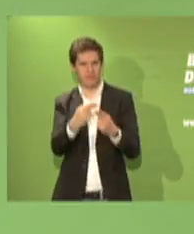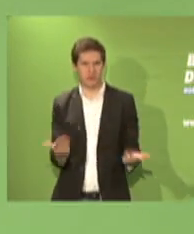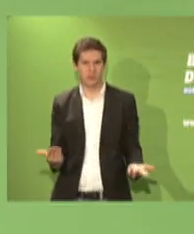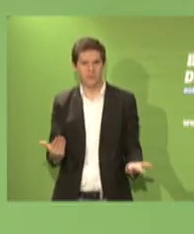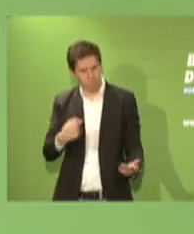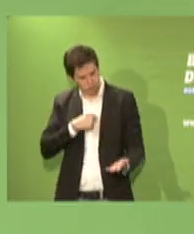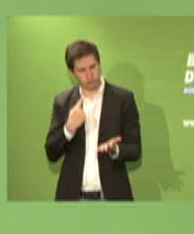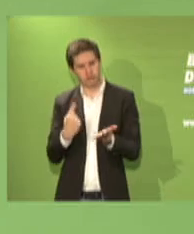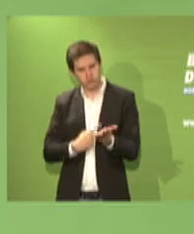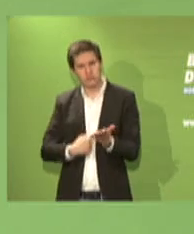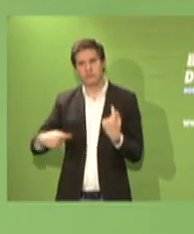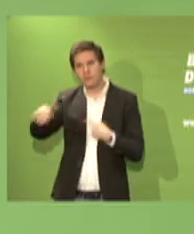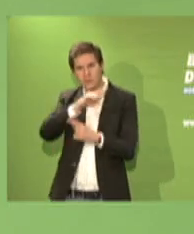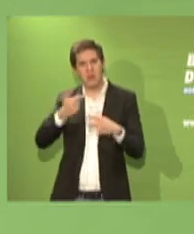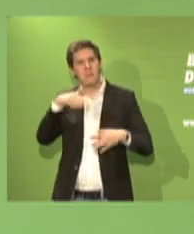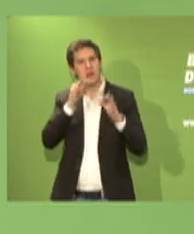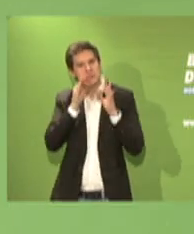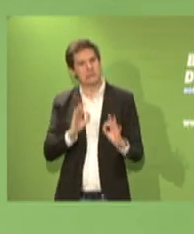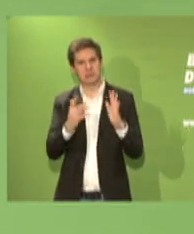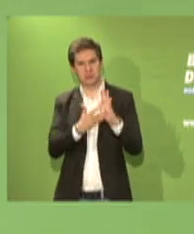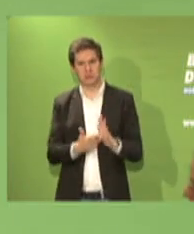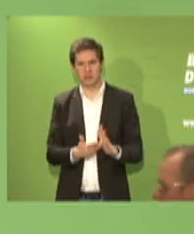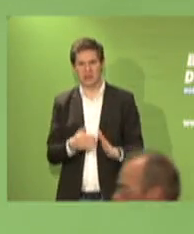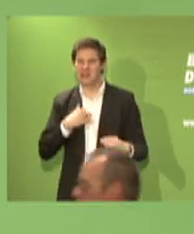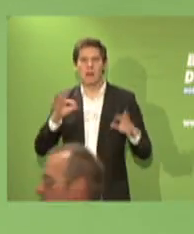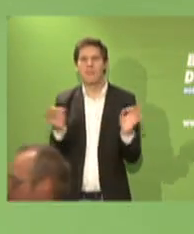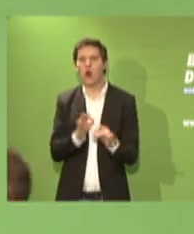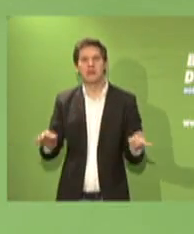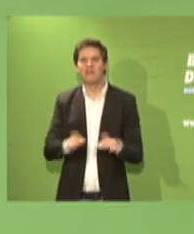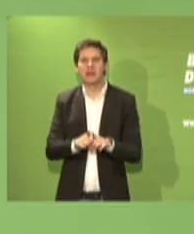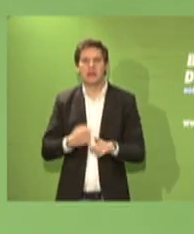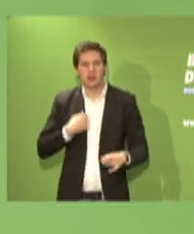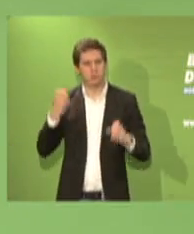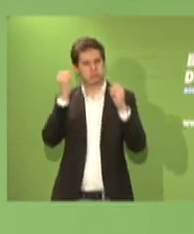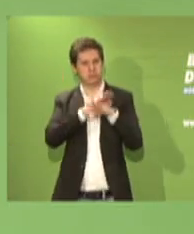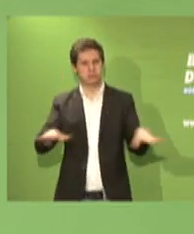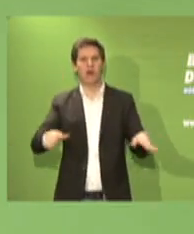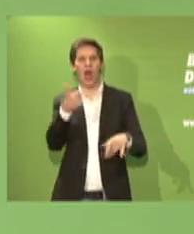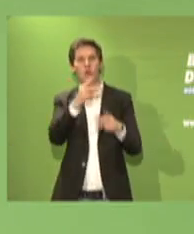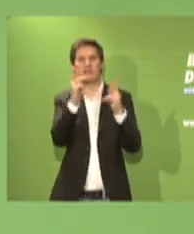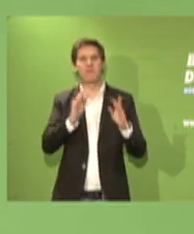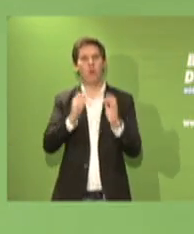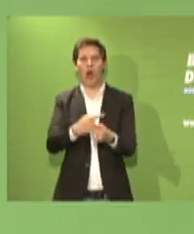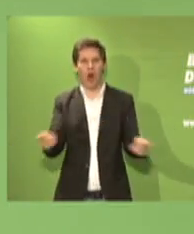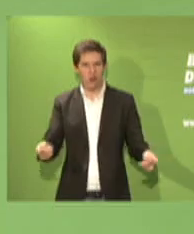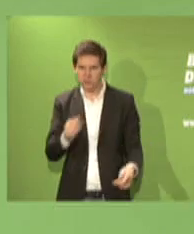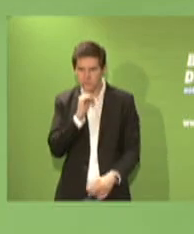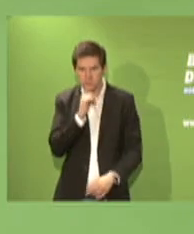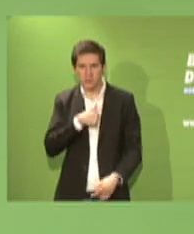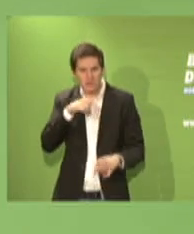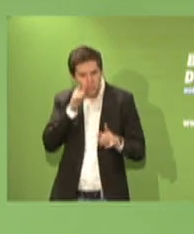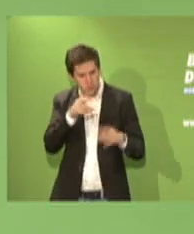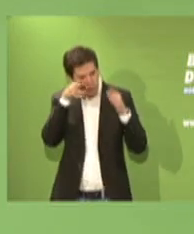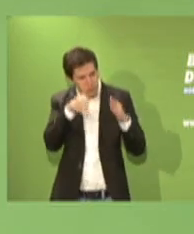dass wir genauer hinschauen. Wir brauchen keine Gießkannenkonzepte. Wir müssen genauer hinschauen, was ist in den einzelnen Regionen